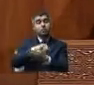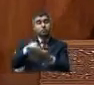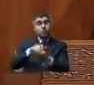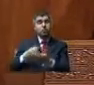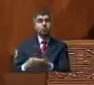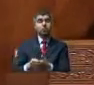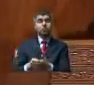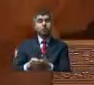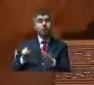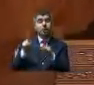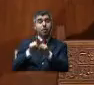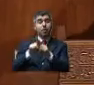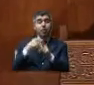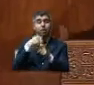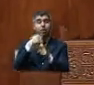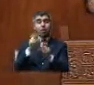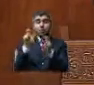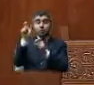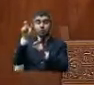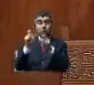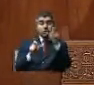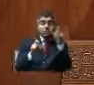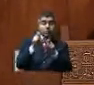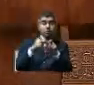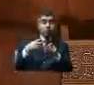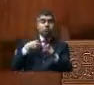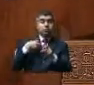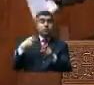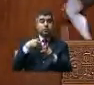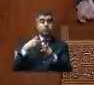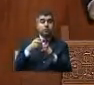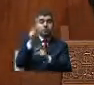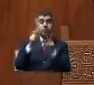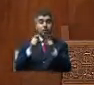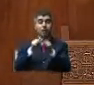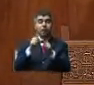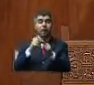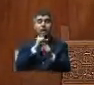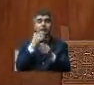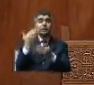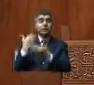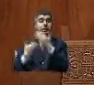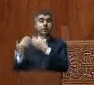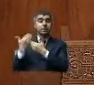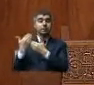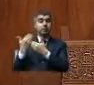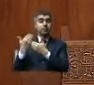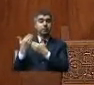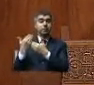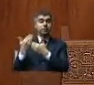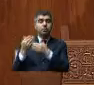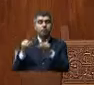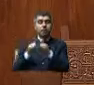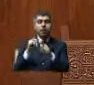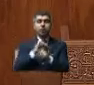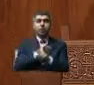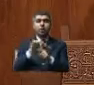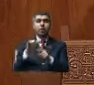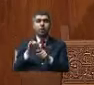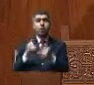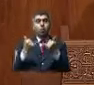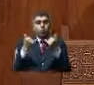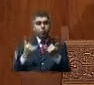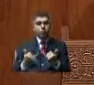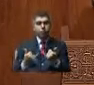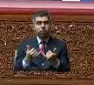وكان رجال الاقتصاد وهما هنا إلا بغاو يشهدوا لا يحلمون به، ولكن الحمد لله اليوم